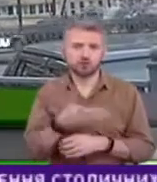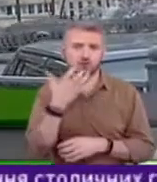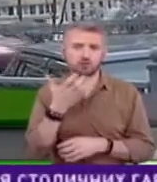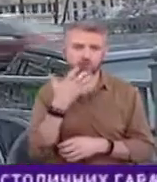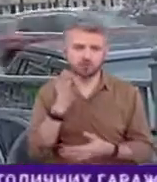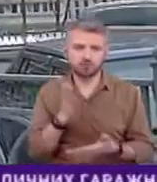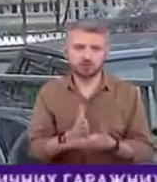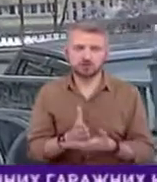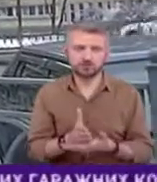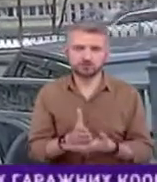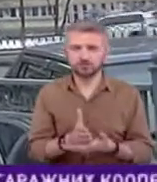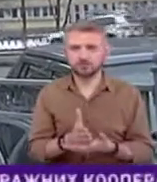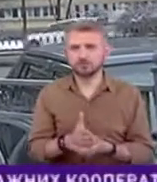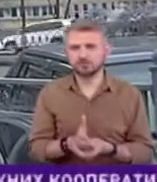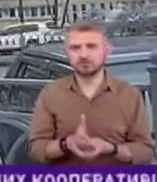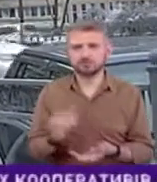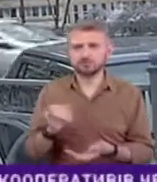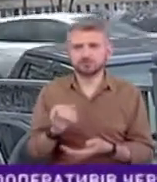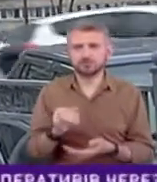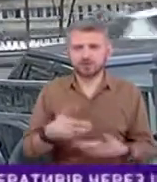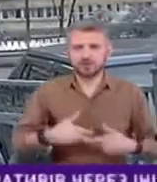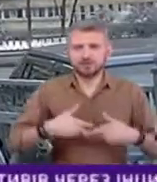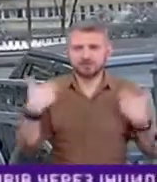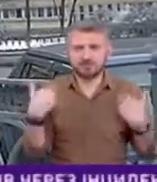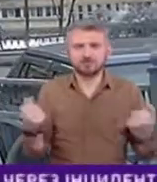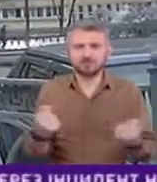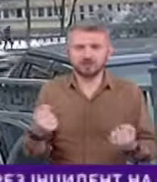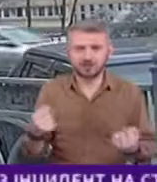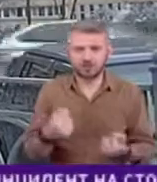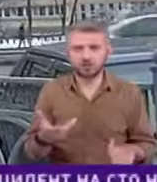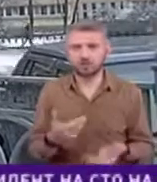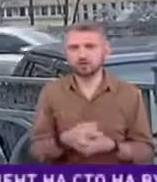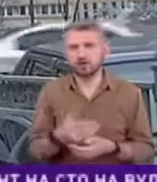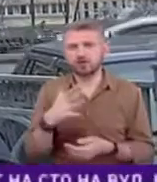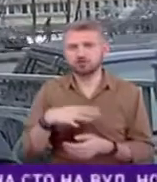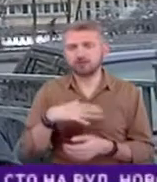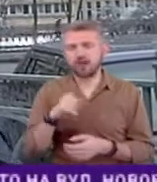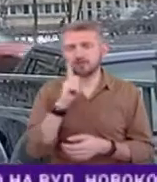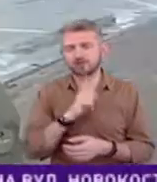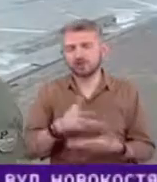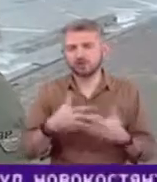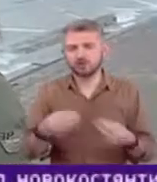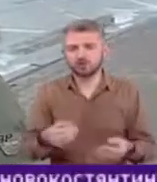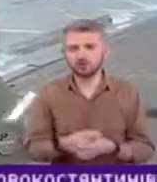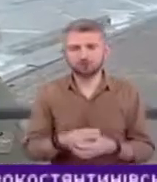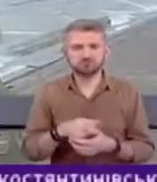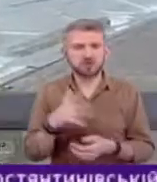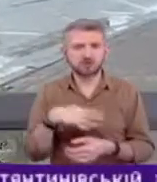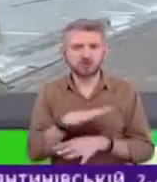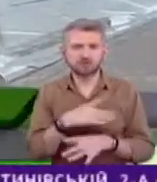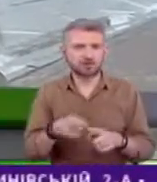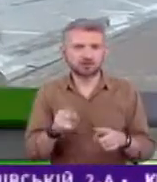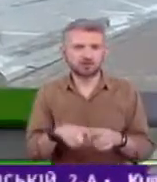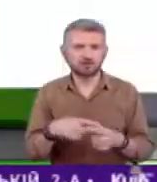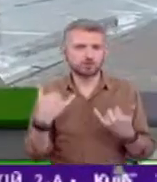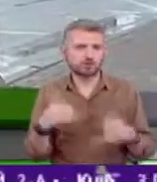потепліше мати, зняти зимню, чекати вже наслаждатися весною. Не ожидала, це було